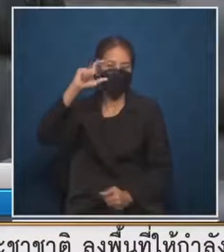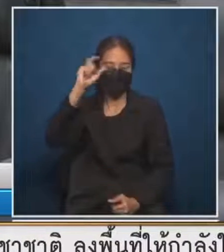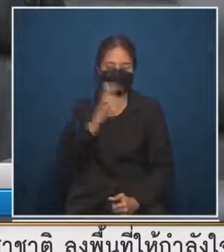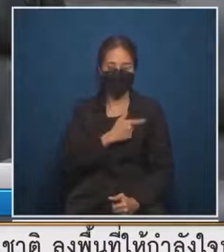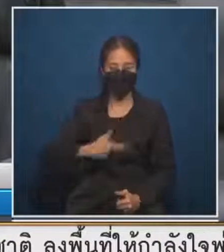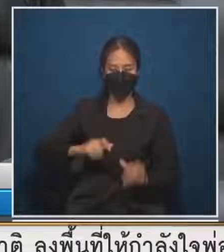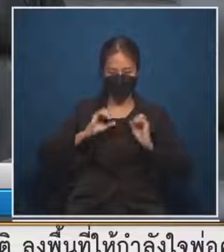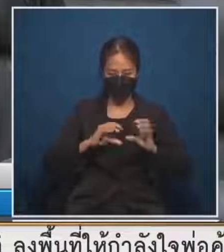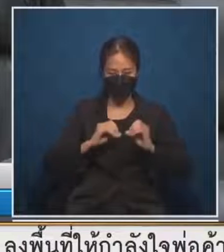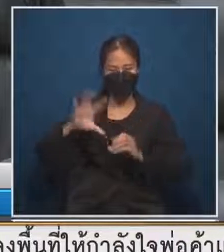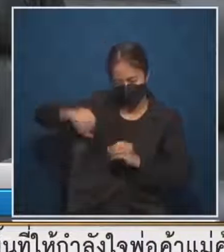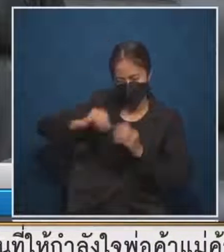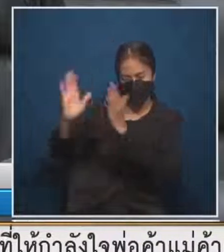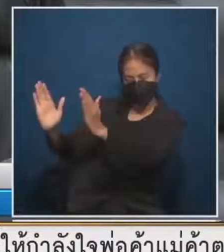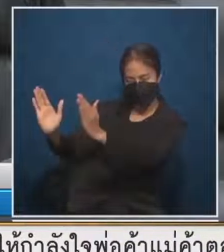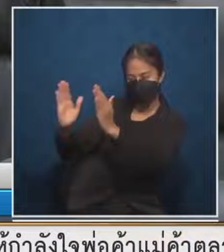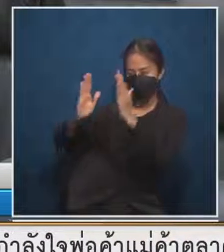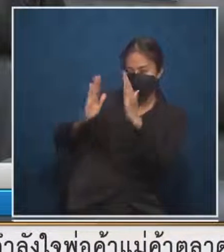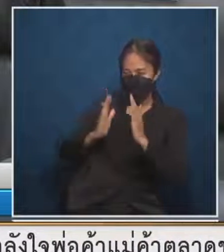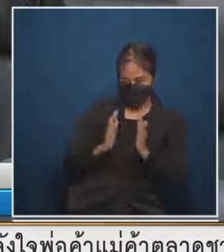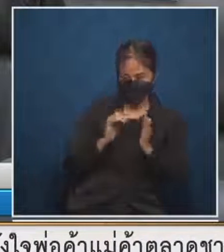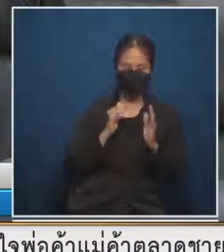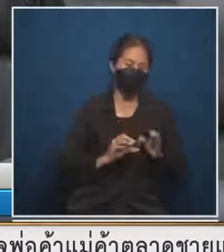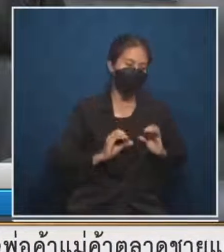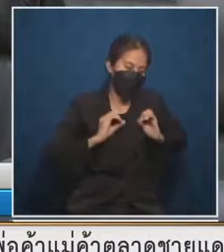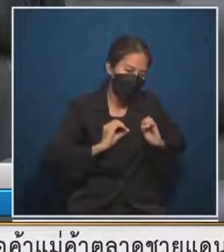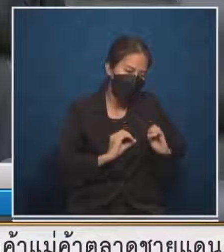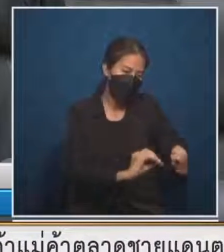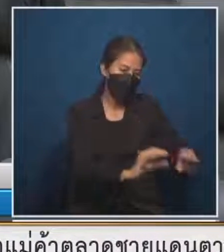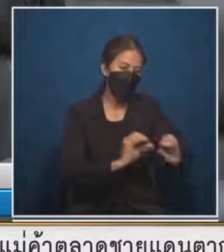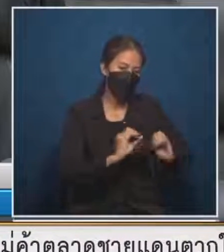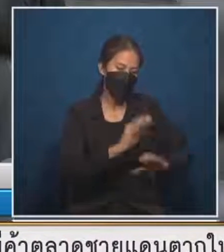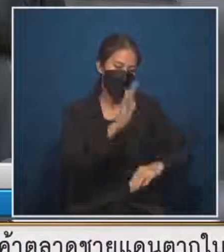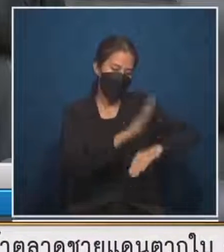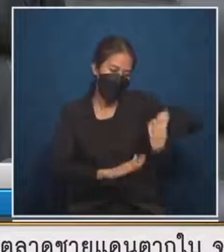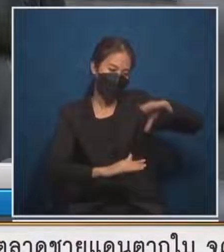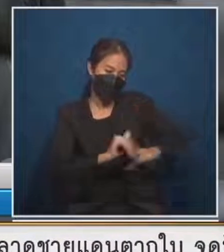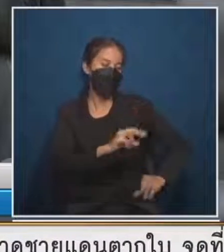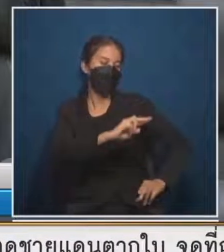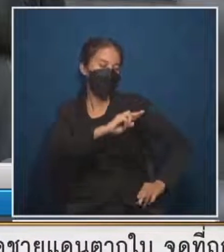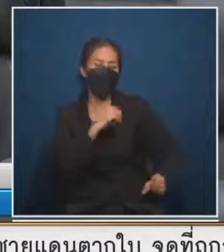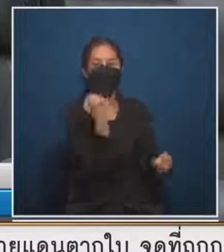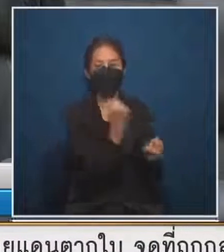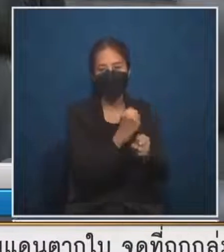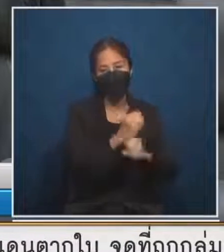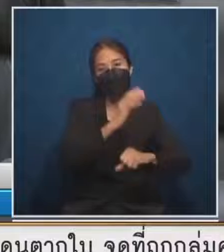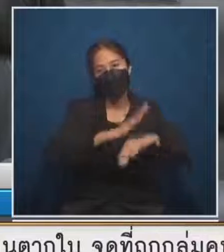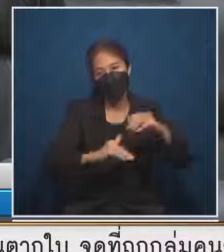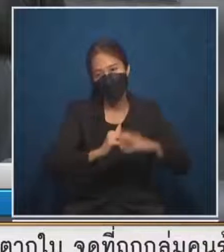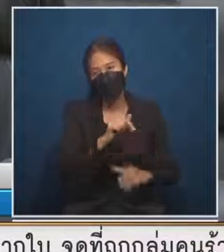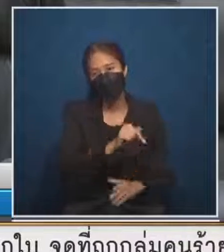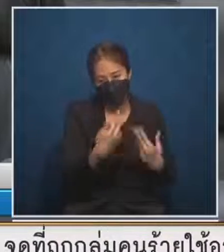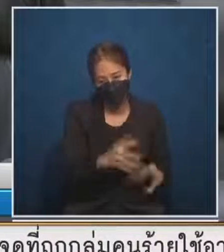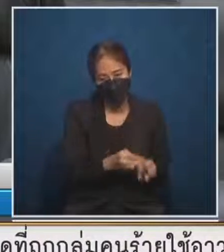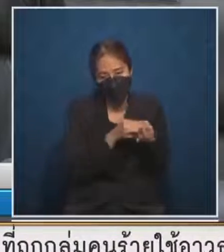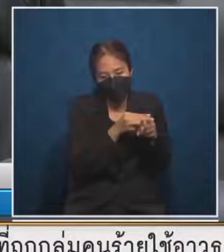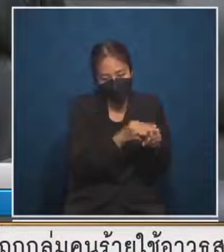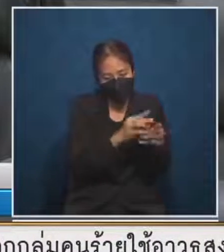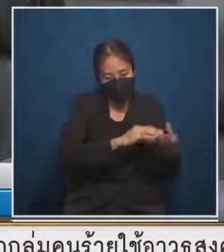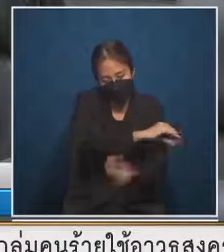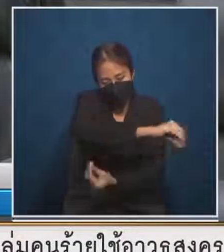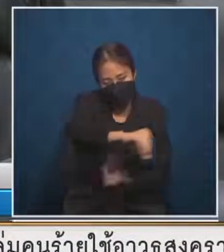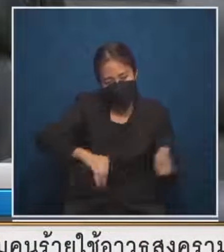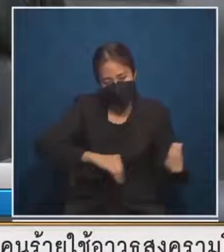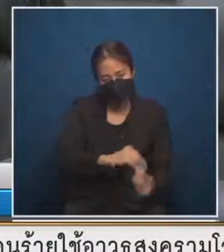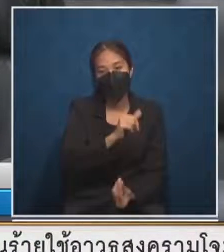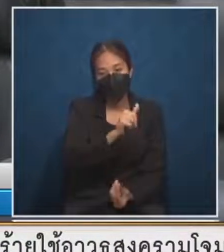แหละ27วิธีทรงงานเป็น active learning ที่ลงมือทำเองคิดเองแก้ปัญหาเองแล้วเป็นชุดความรู้ที่อยู่ในตัวของเขานี่คือการจัด